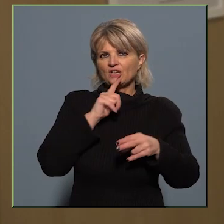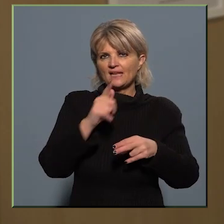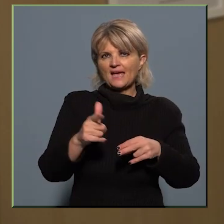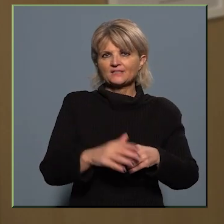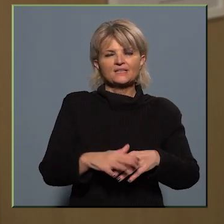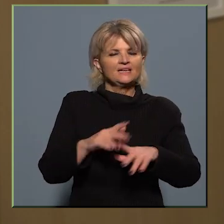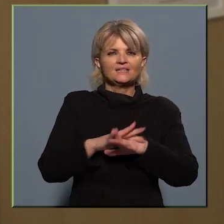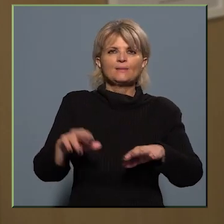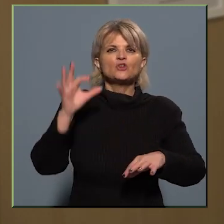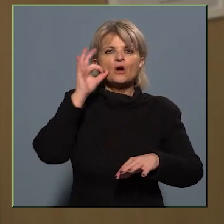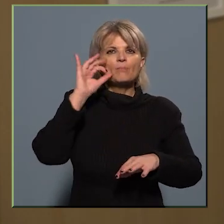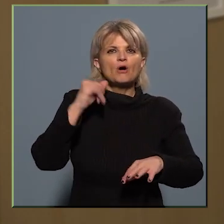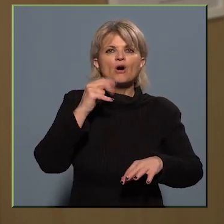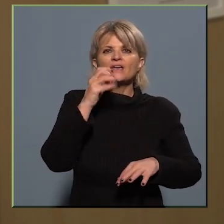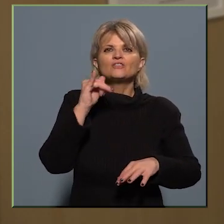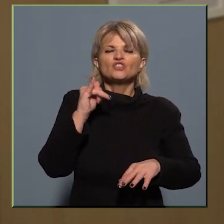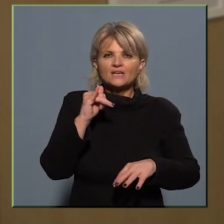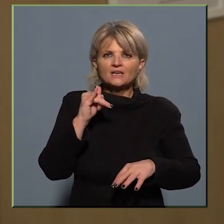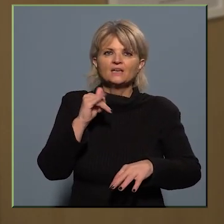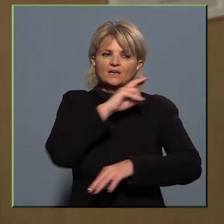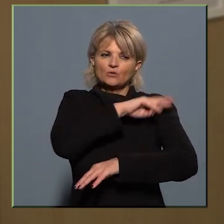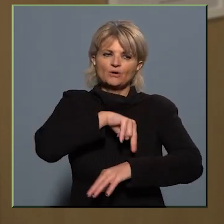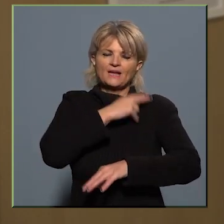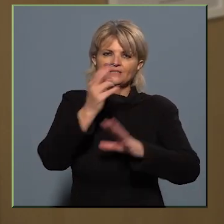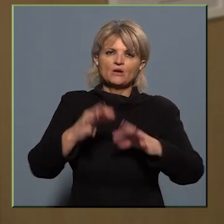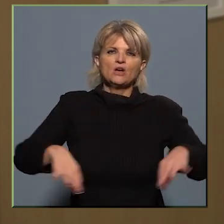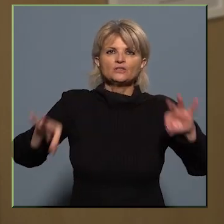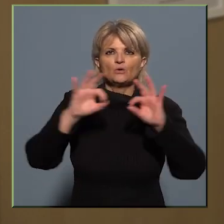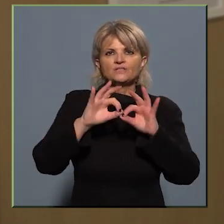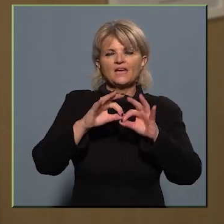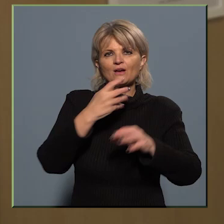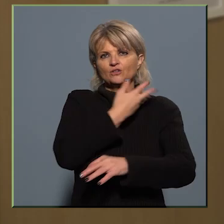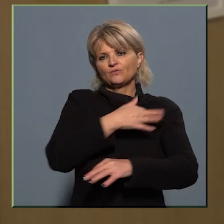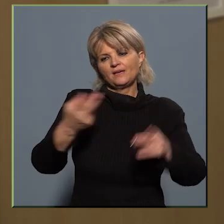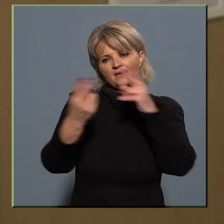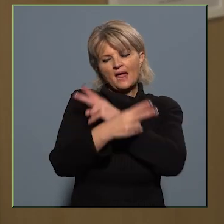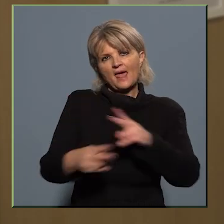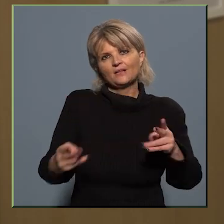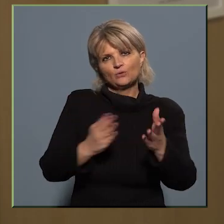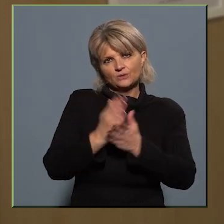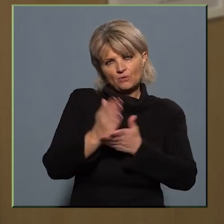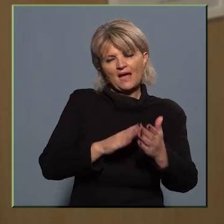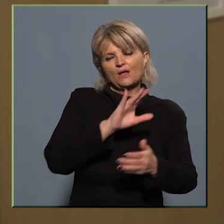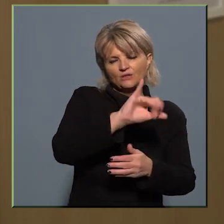nem csak a Bajcsi Kórháznak, hanem az Országos Vérellátó Szolgálatnak is, akinek az a feladat, hogy ezt a